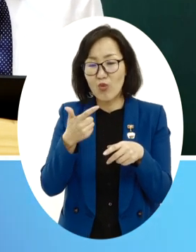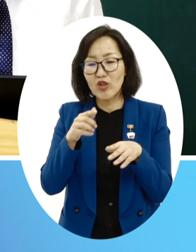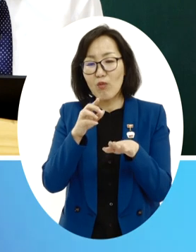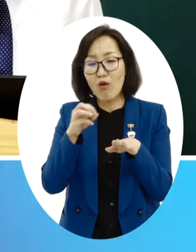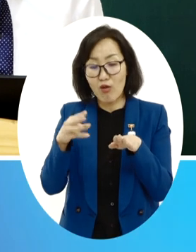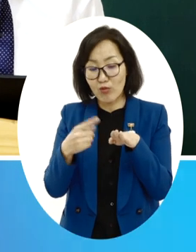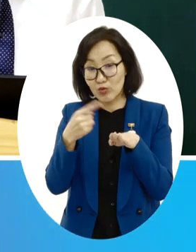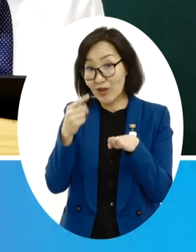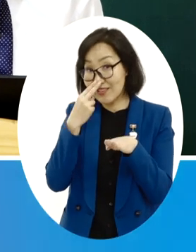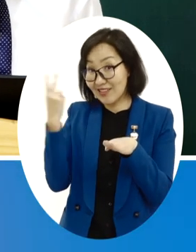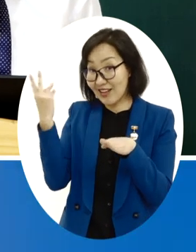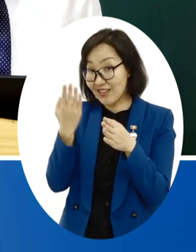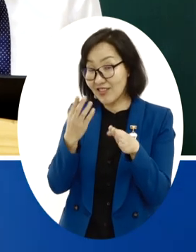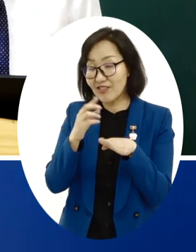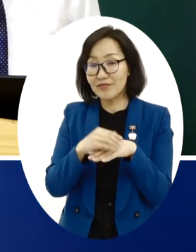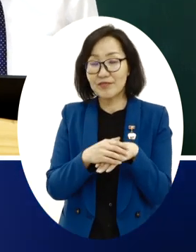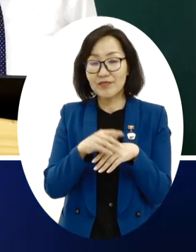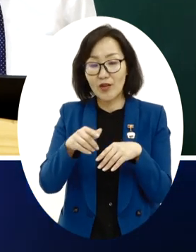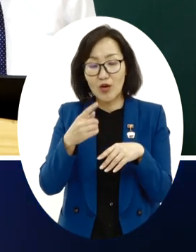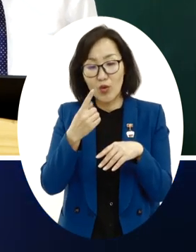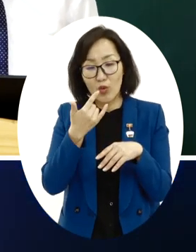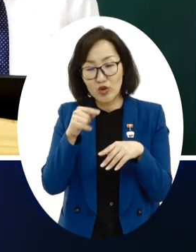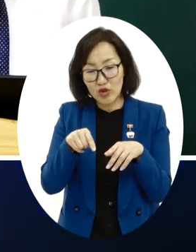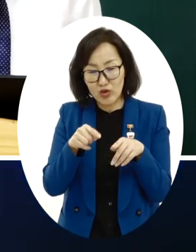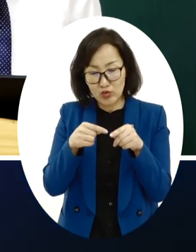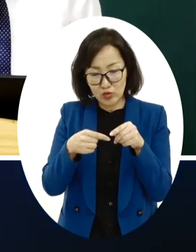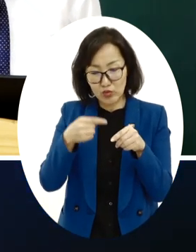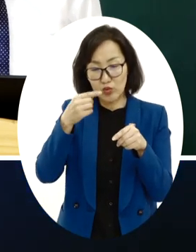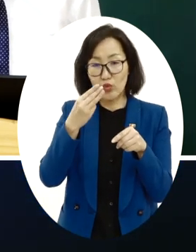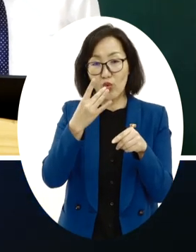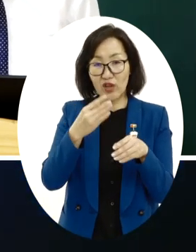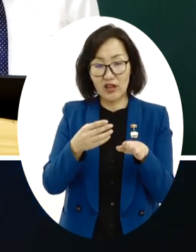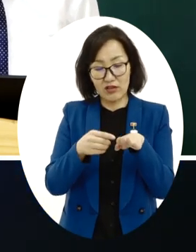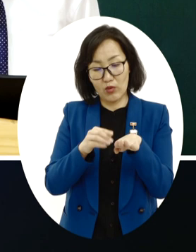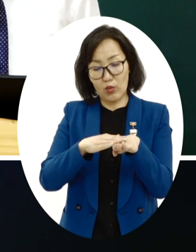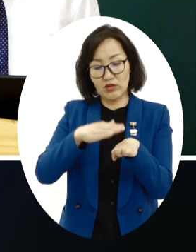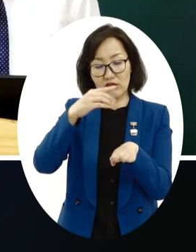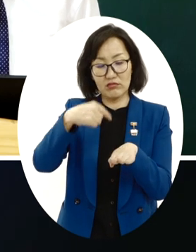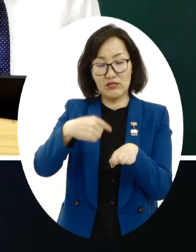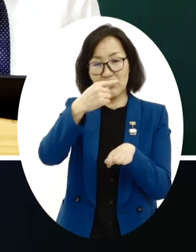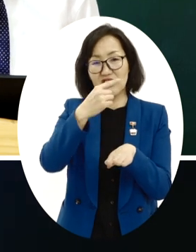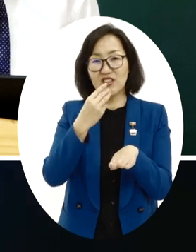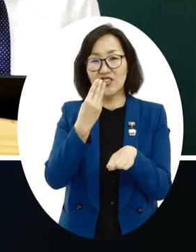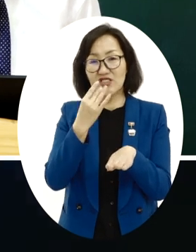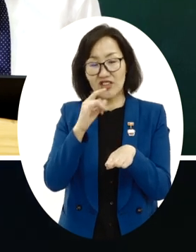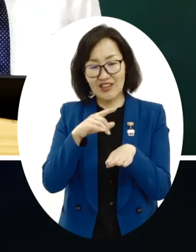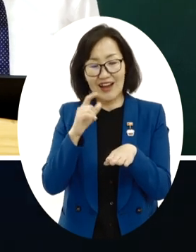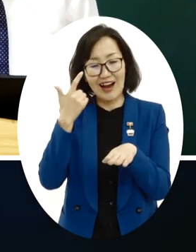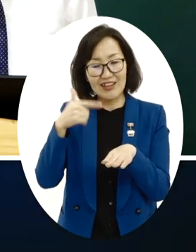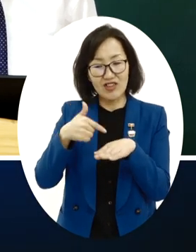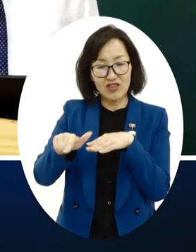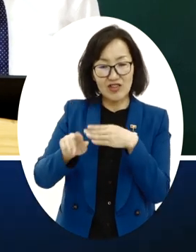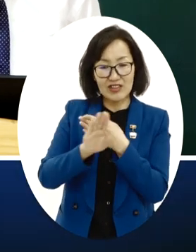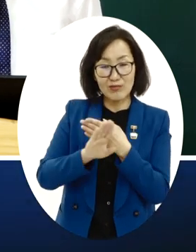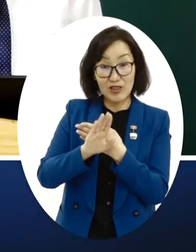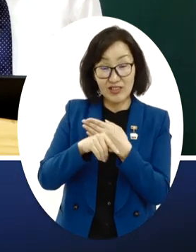зураас дагуулсан хэсгийг гутлын бом гэдэг. Гутлын уул нь төрийг хооронд нь нэгтгэх хөлийн шилэв, ирээн, бочин гадны нөлөөсөөс